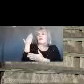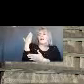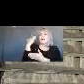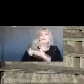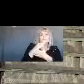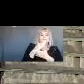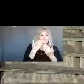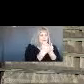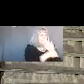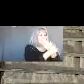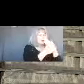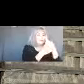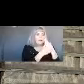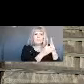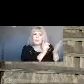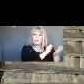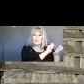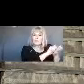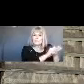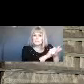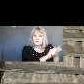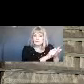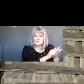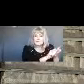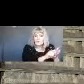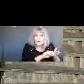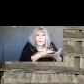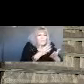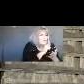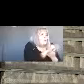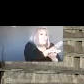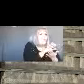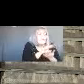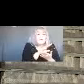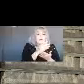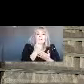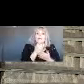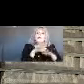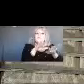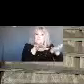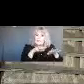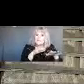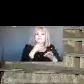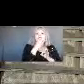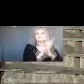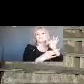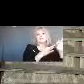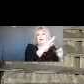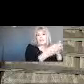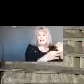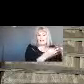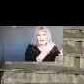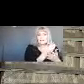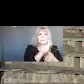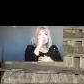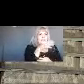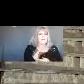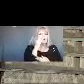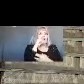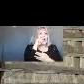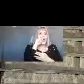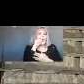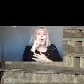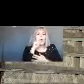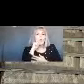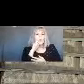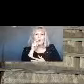geloof. Lang voor die Bijbel geskryf is, is die stories vertel. Dink 'n bietjie aan 'n familie wat saamkom en daar's